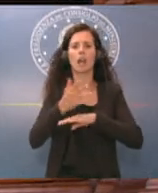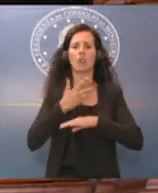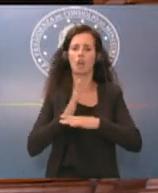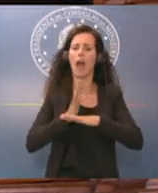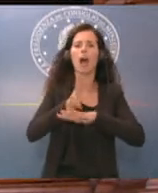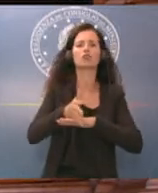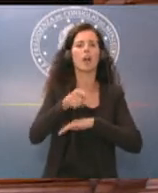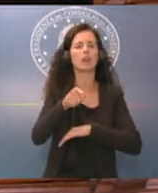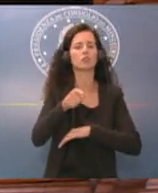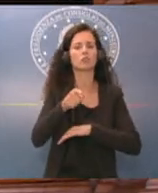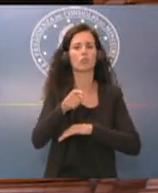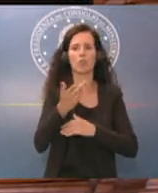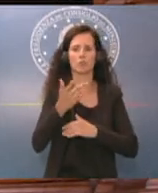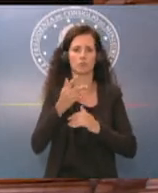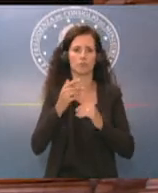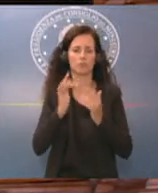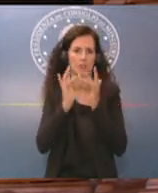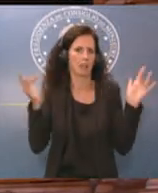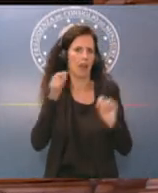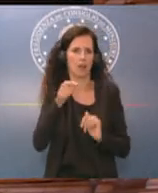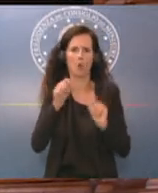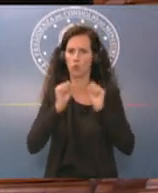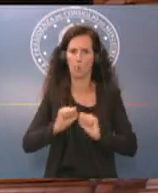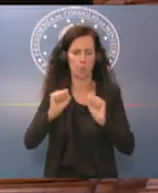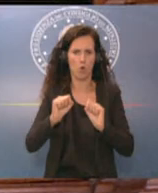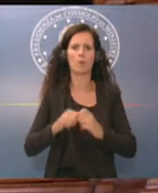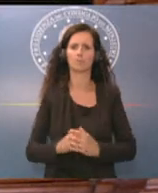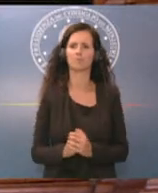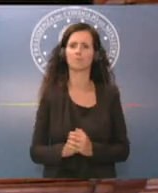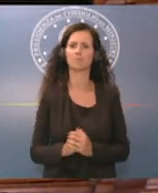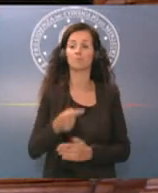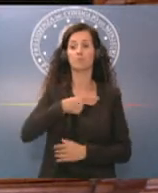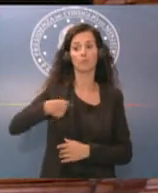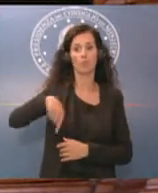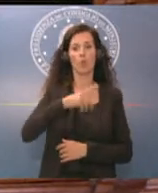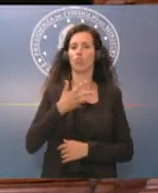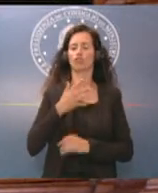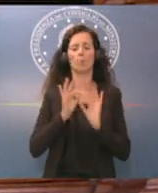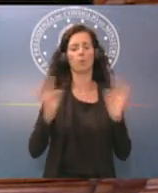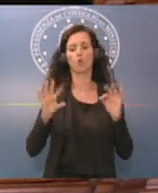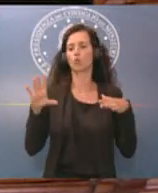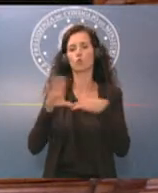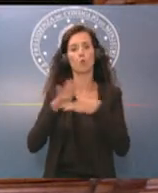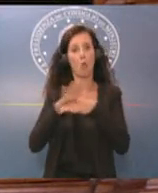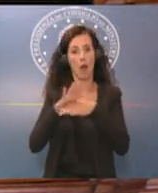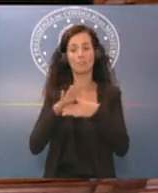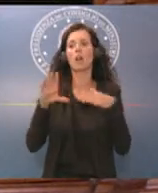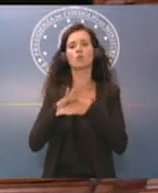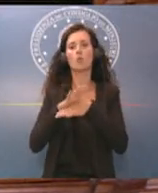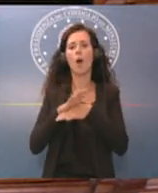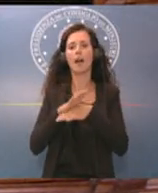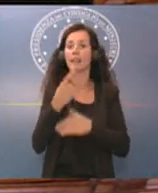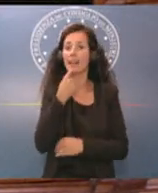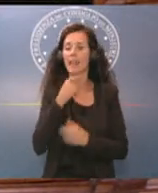accesso da remoto. E poi noi abbiamo una grandissima squadra, che è la grande squadra delle associazioni,